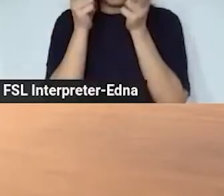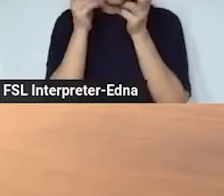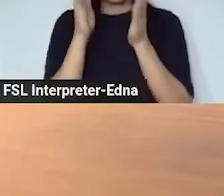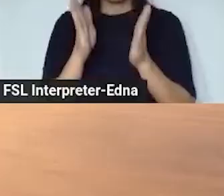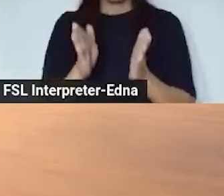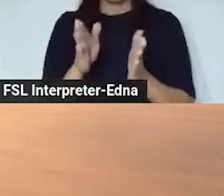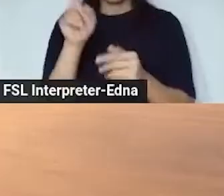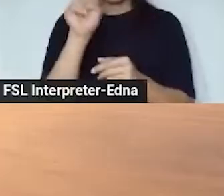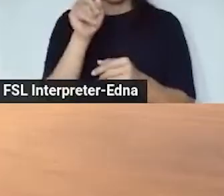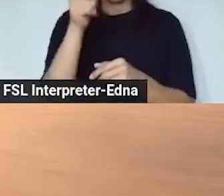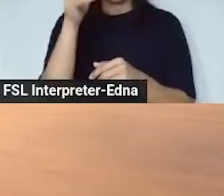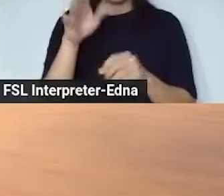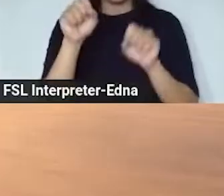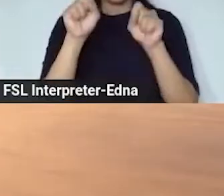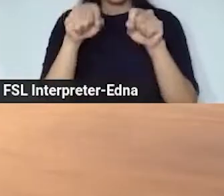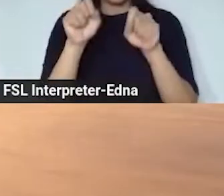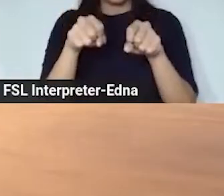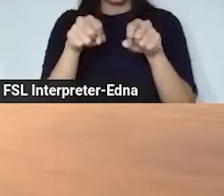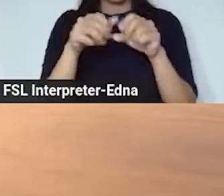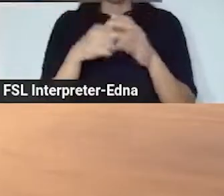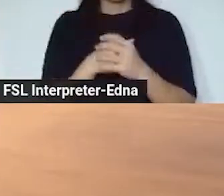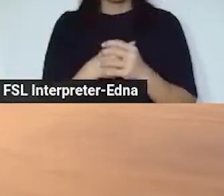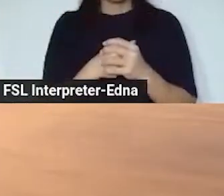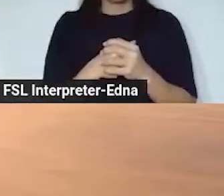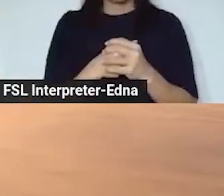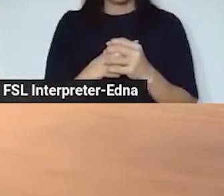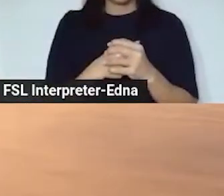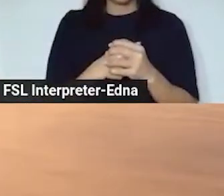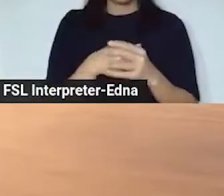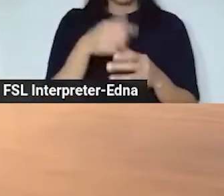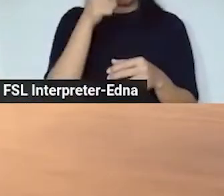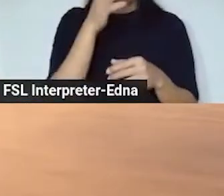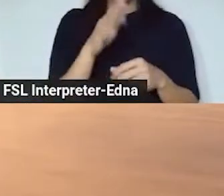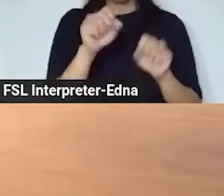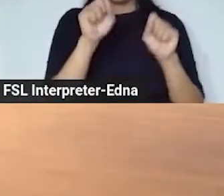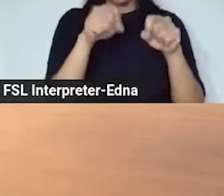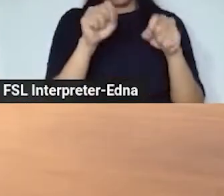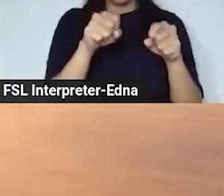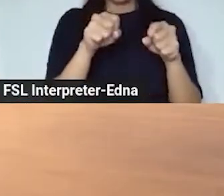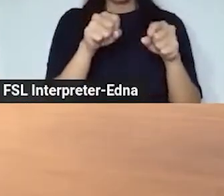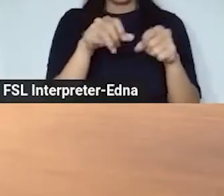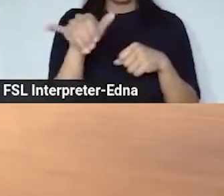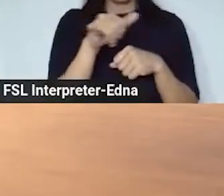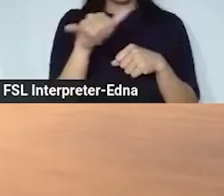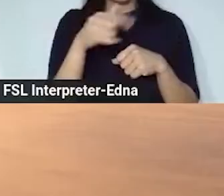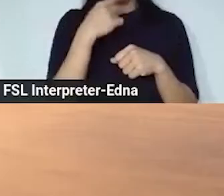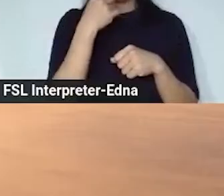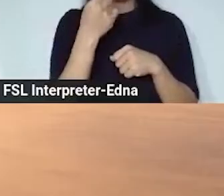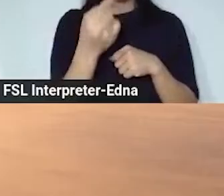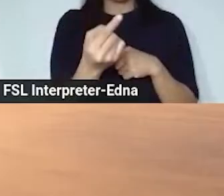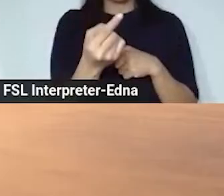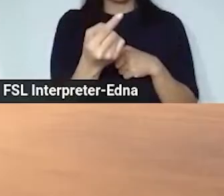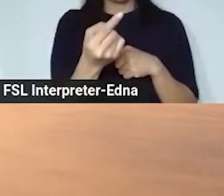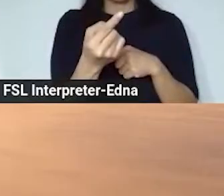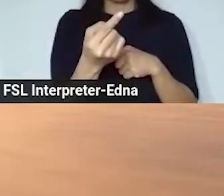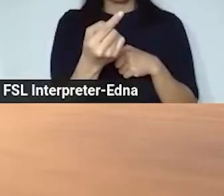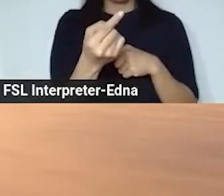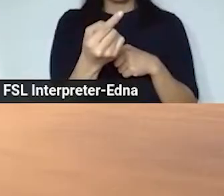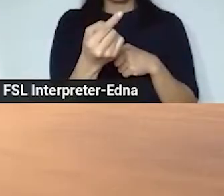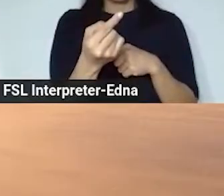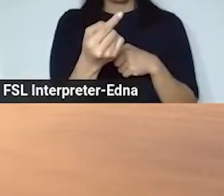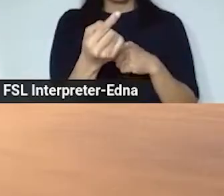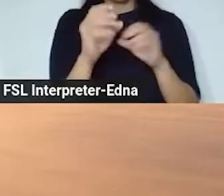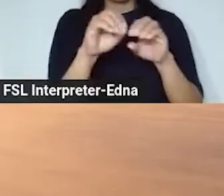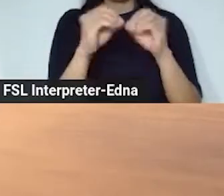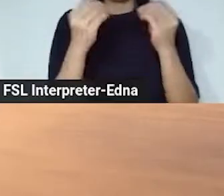is Able? Okay, alam mo Edel, ang God is Able, di ba kagaya ng lagi nating sinasabi na ang God is Able is an